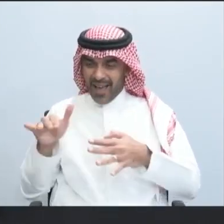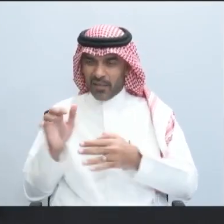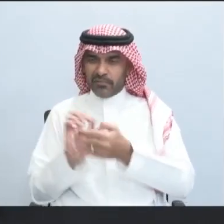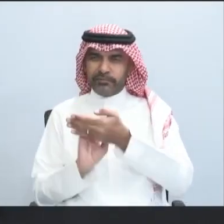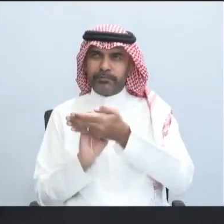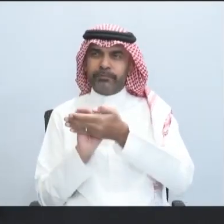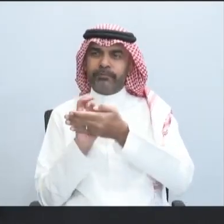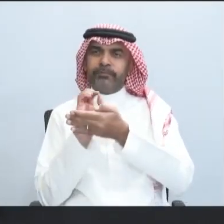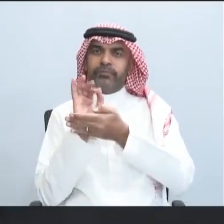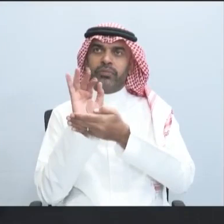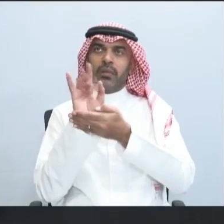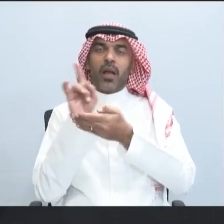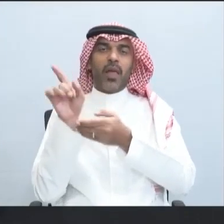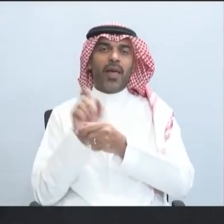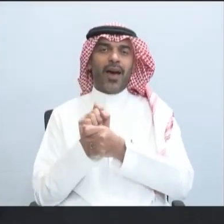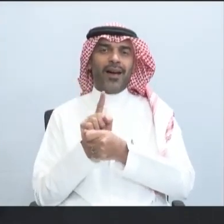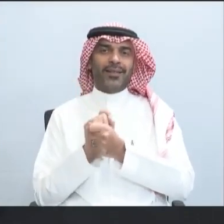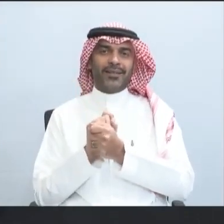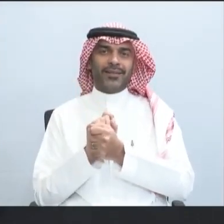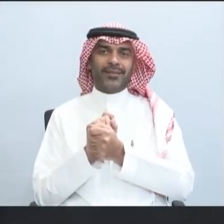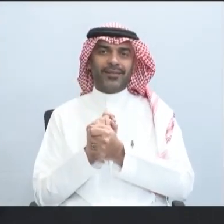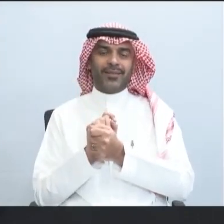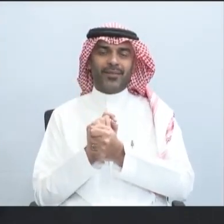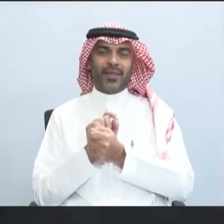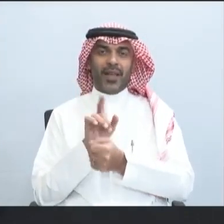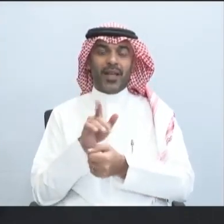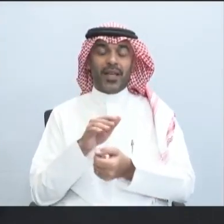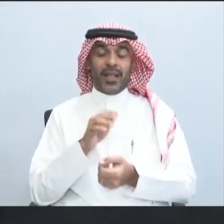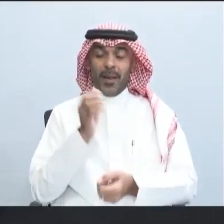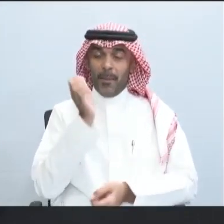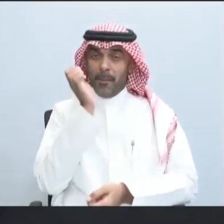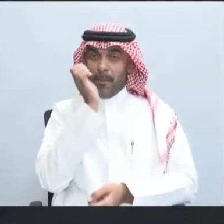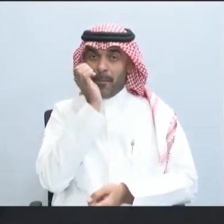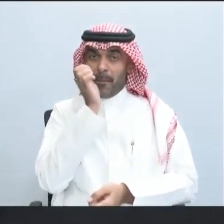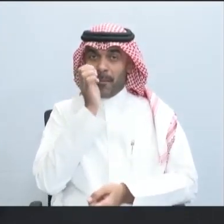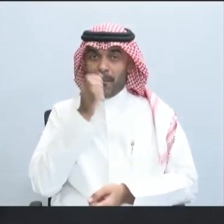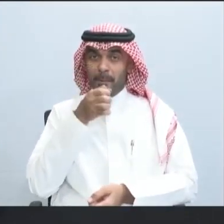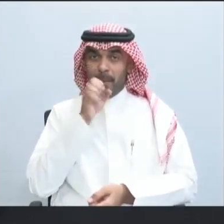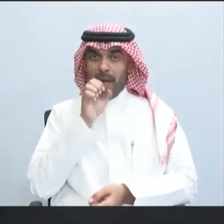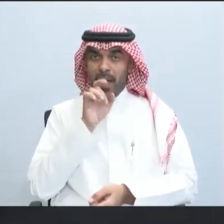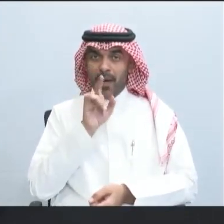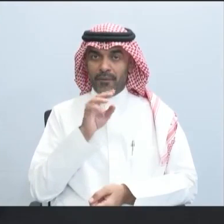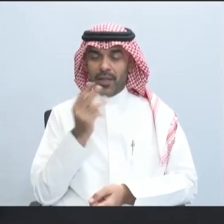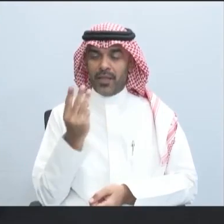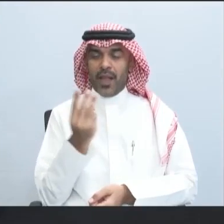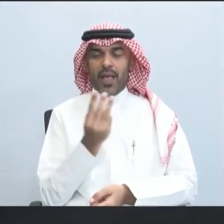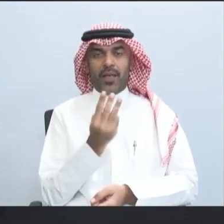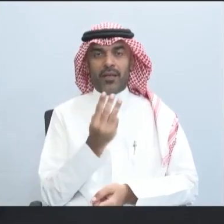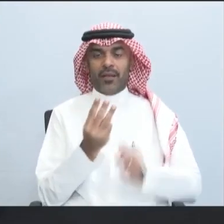اذا الماء يوجد على الارض بثلاثه صور الصلبه